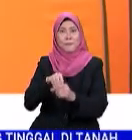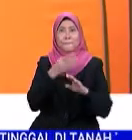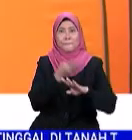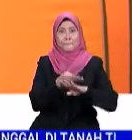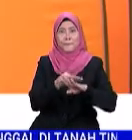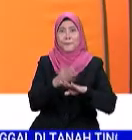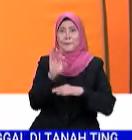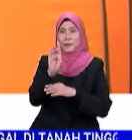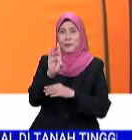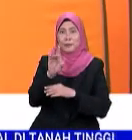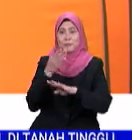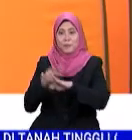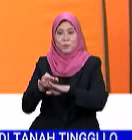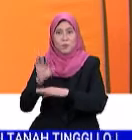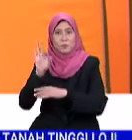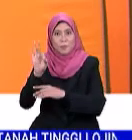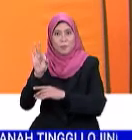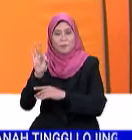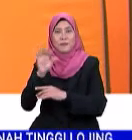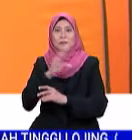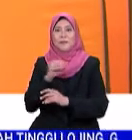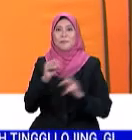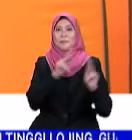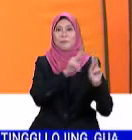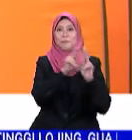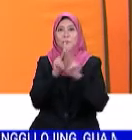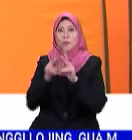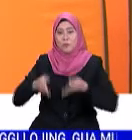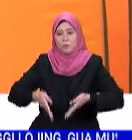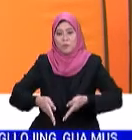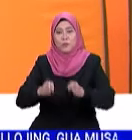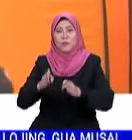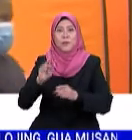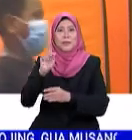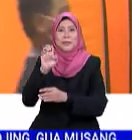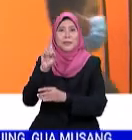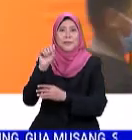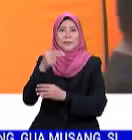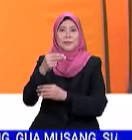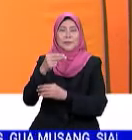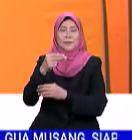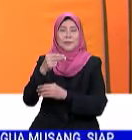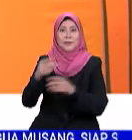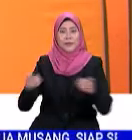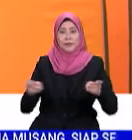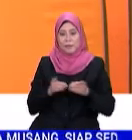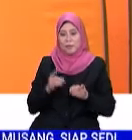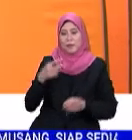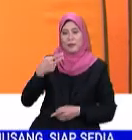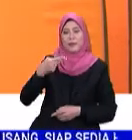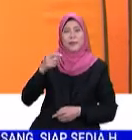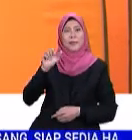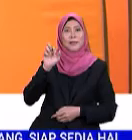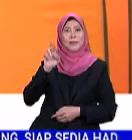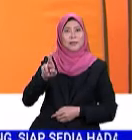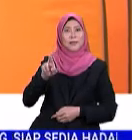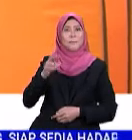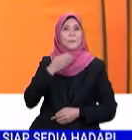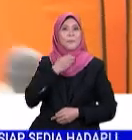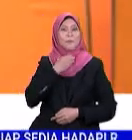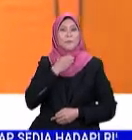Batu 8, Batu 9 dan Kampung Lorong Kedah, daerah Hilir Perak lah, yang telah